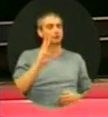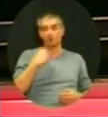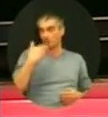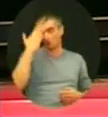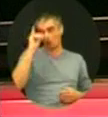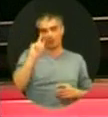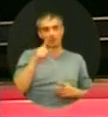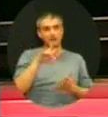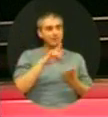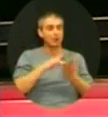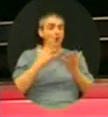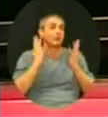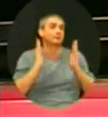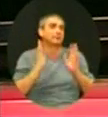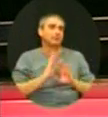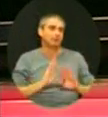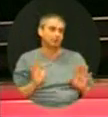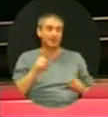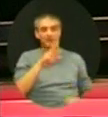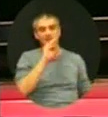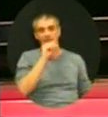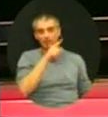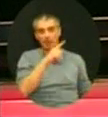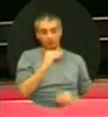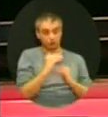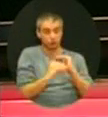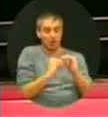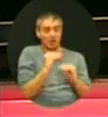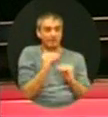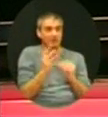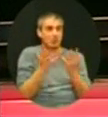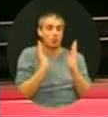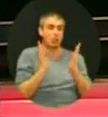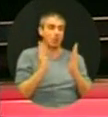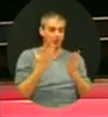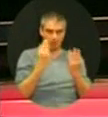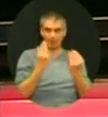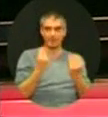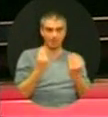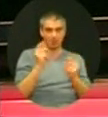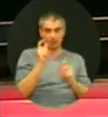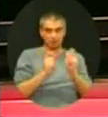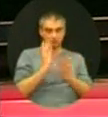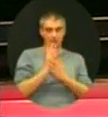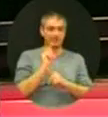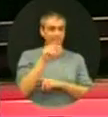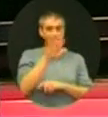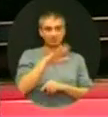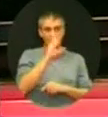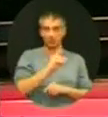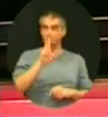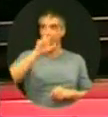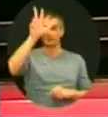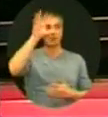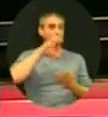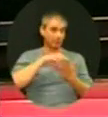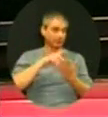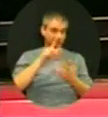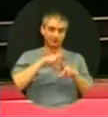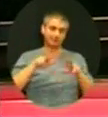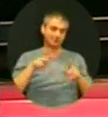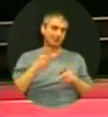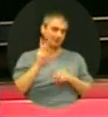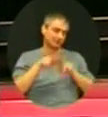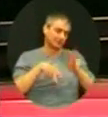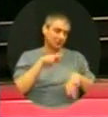לא הכרתי אותו, כנראה מקום מזעזע, והיא דיברה על השלב הנוראי שהרבה אנשים מגיעים בדרום, בצפון ובמרכז, וזה המצב